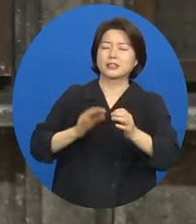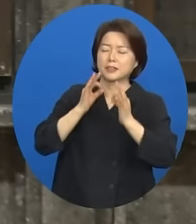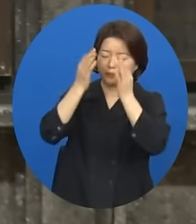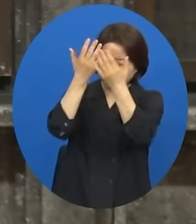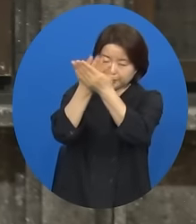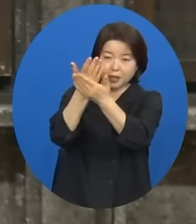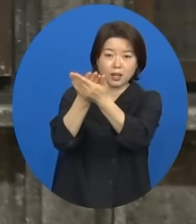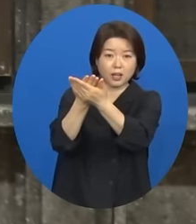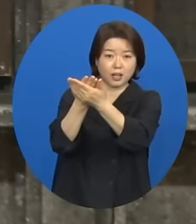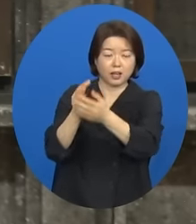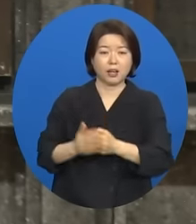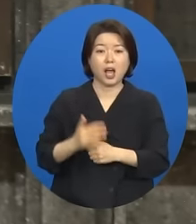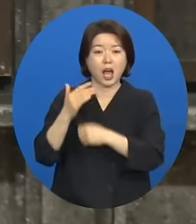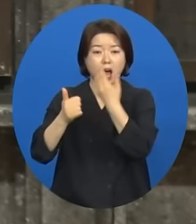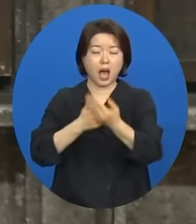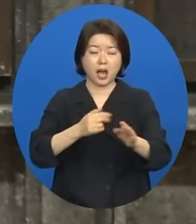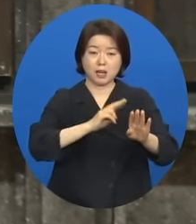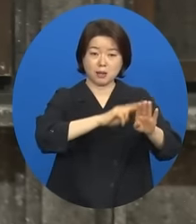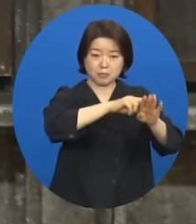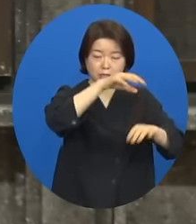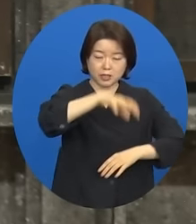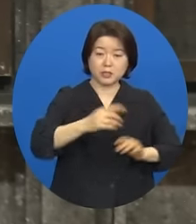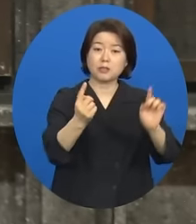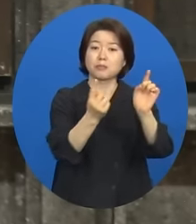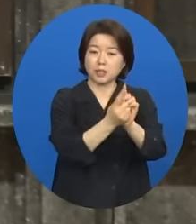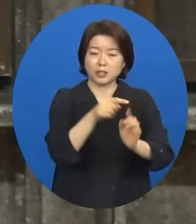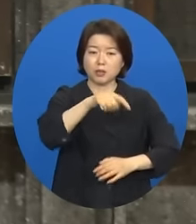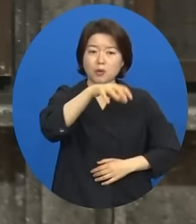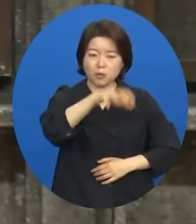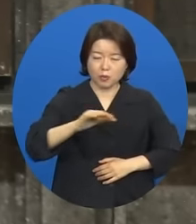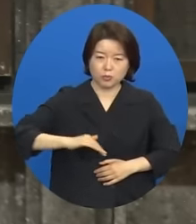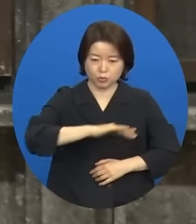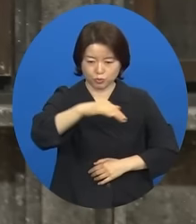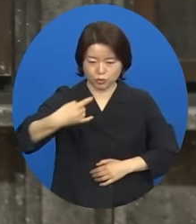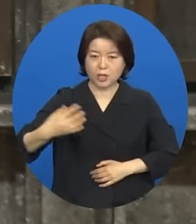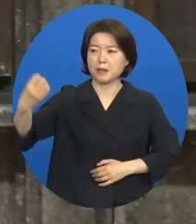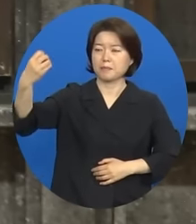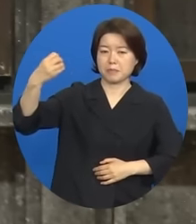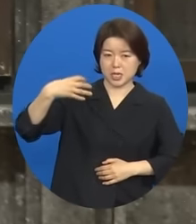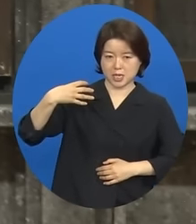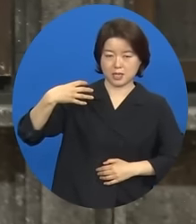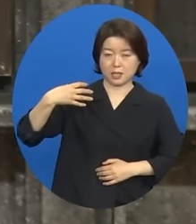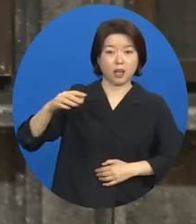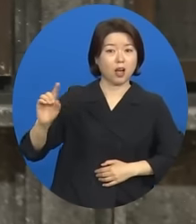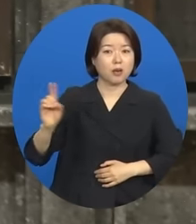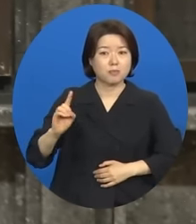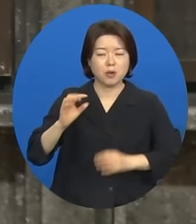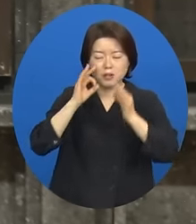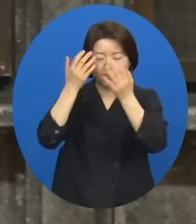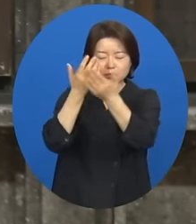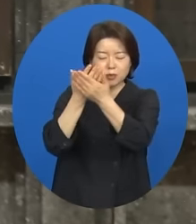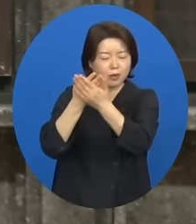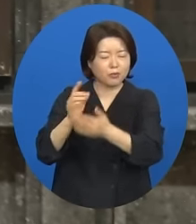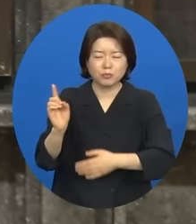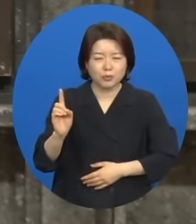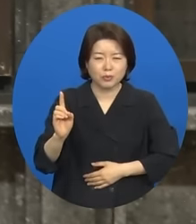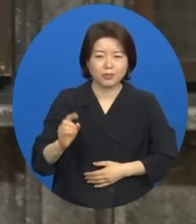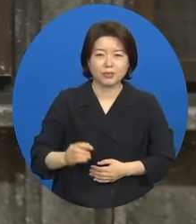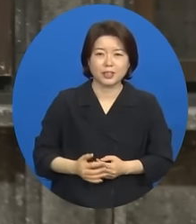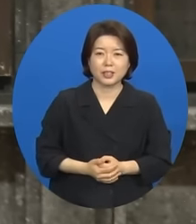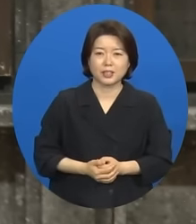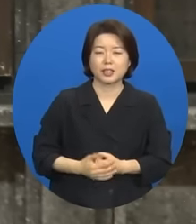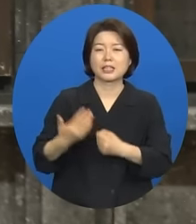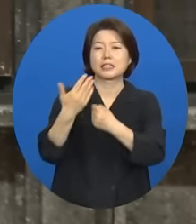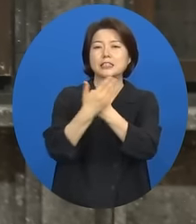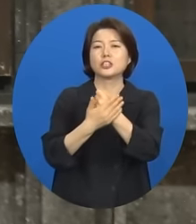간구하였다. 하나님은 베델에서 그를 만나시고 거기에서 우리에게 말씀하셨다. 뭘 구한 거예요 지금?